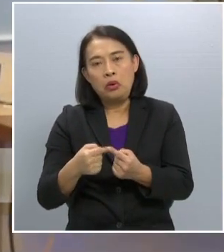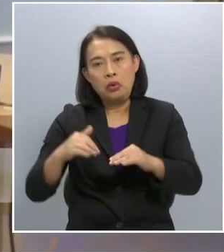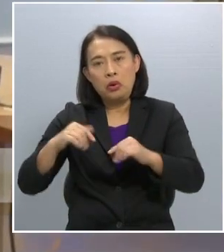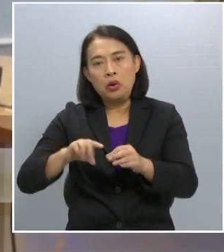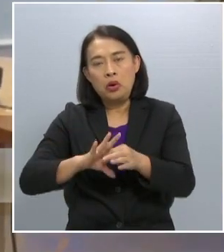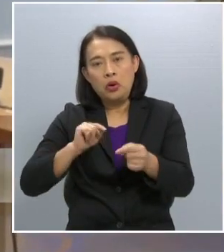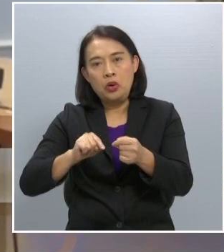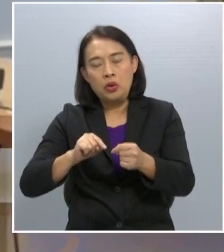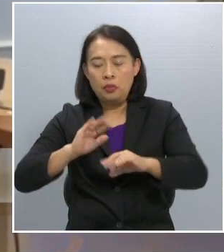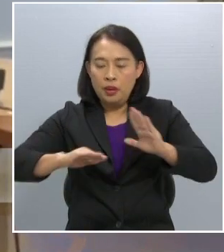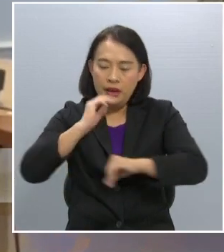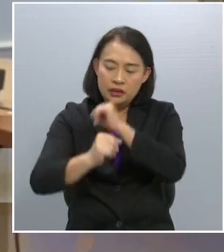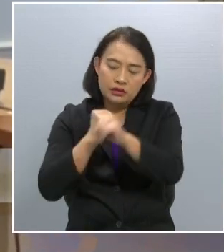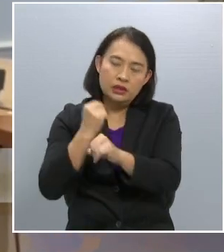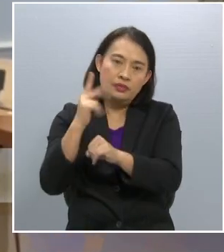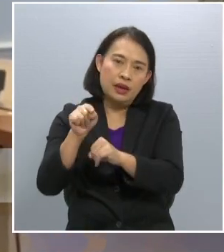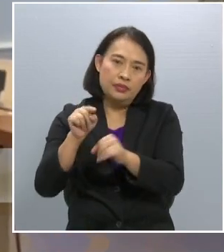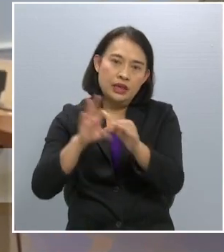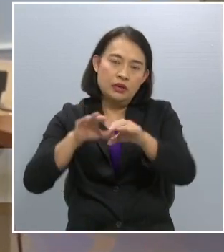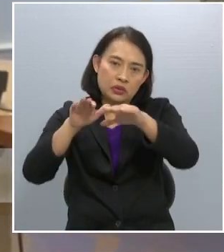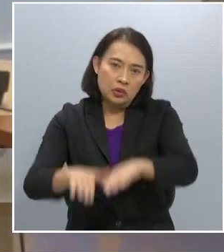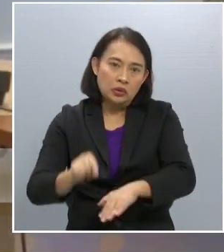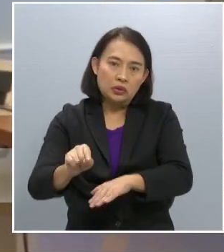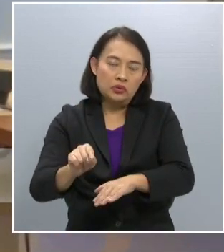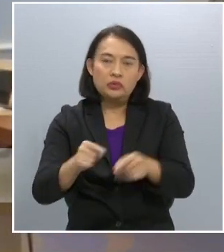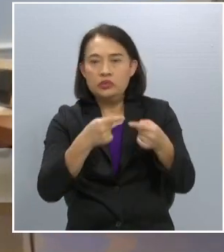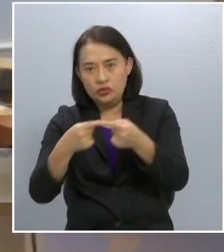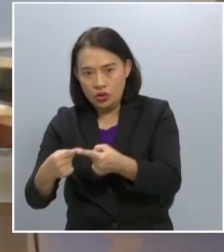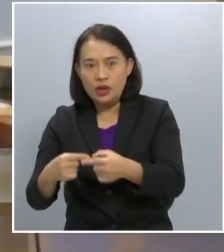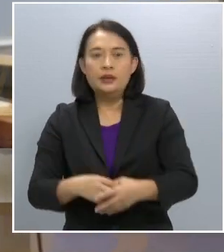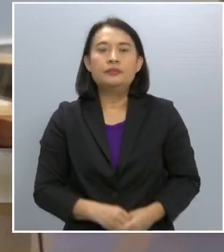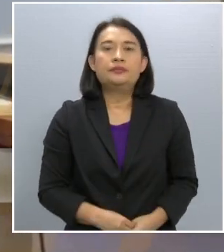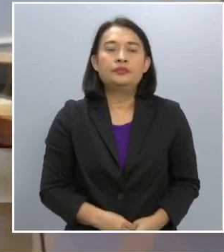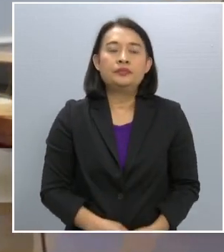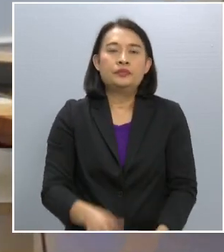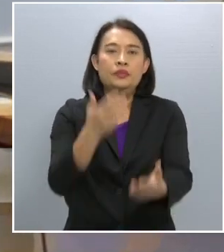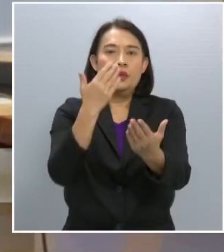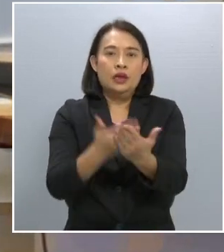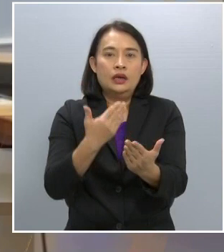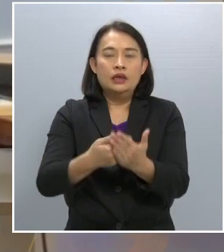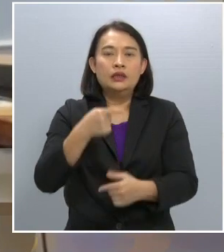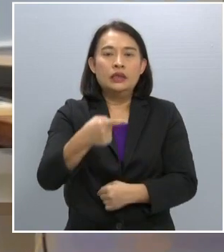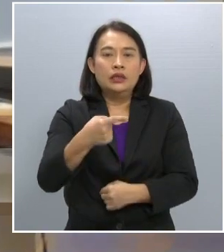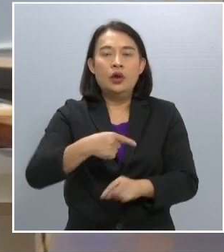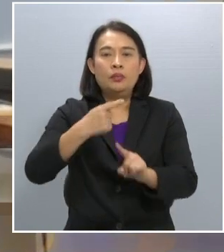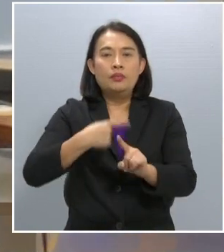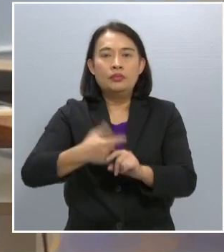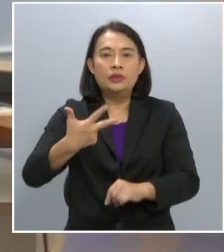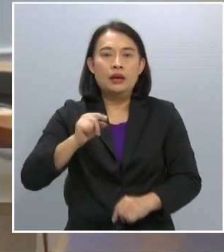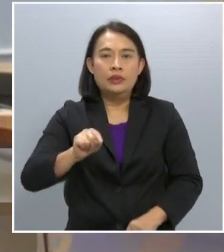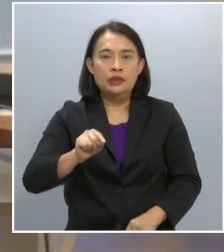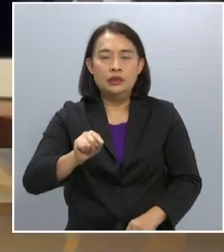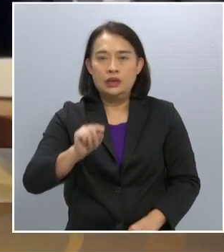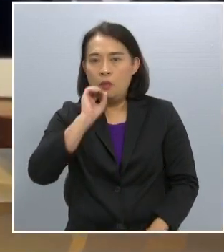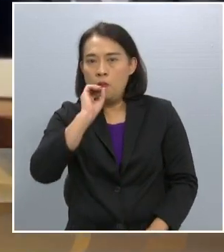ปีเลยนะคะนี่ฮะท่านผู้ชมขณะเดียวกันเงินเฟ้อที่ติดลบ 3เดือนคุณพูนพงษ์บอกย